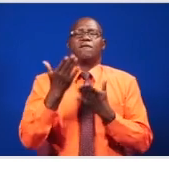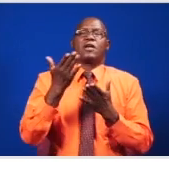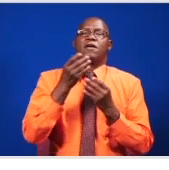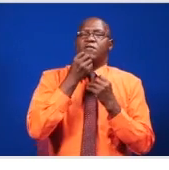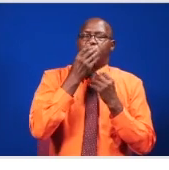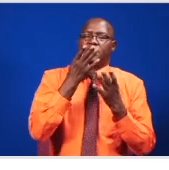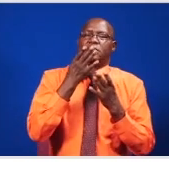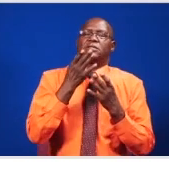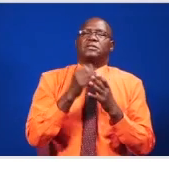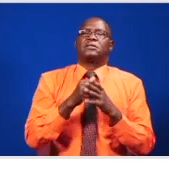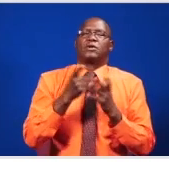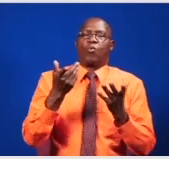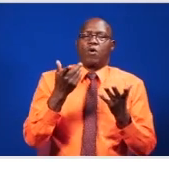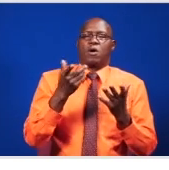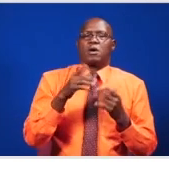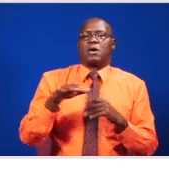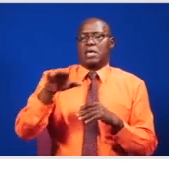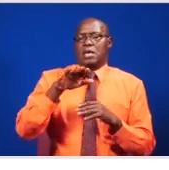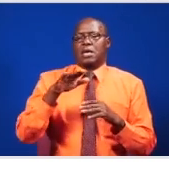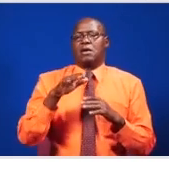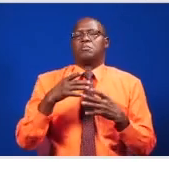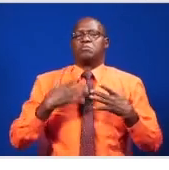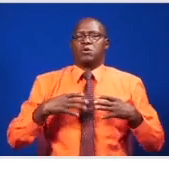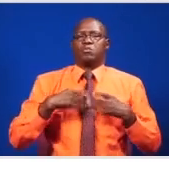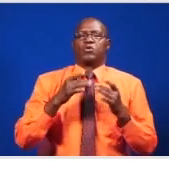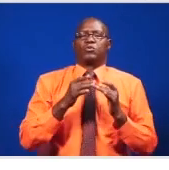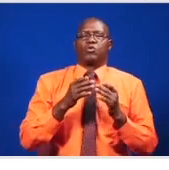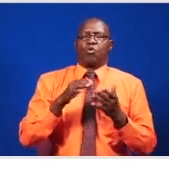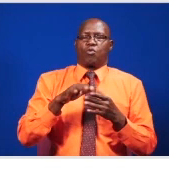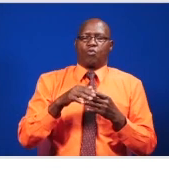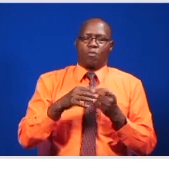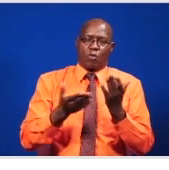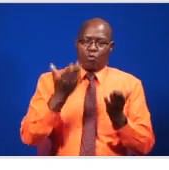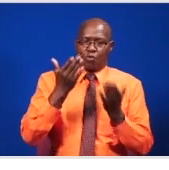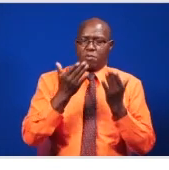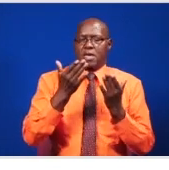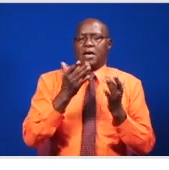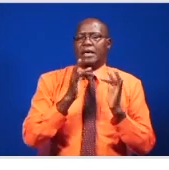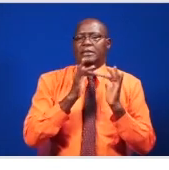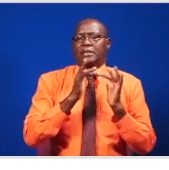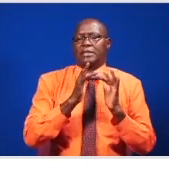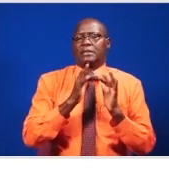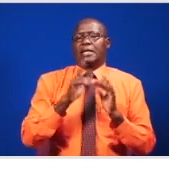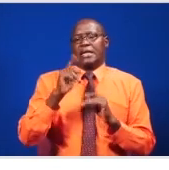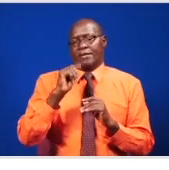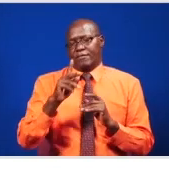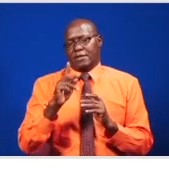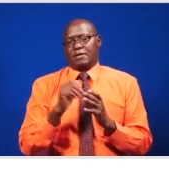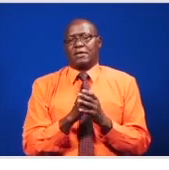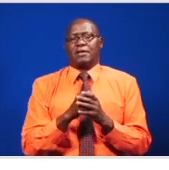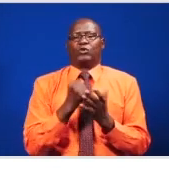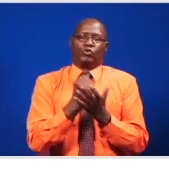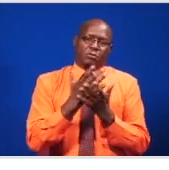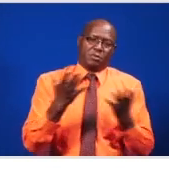to its wide geographical reach of audience compared to the internet, television and newspaper. We've had arguments